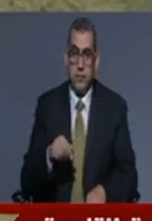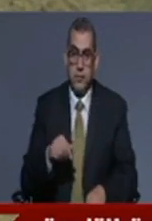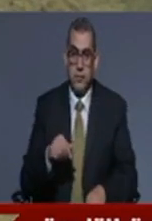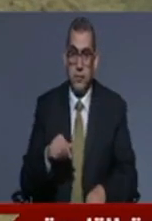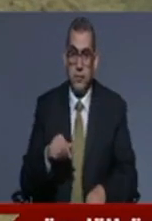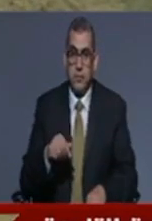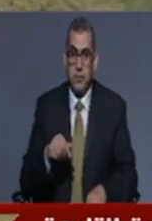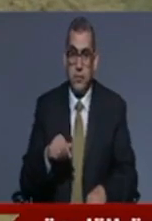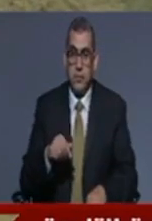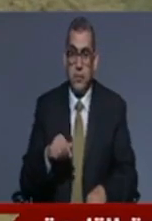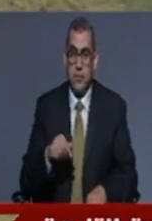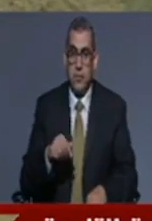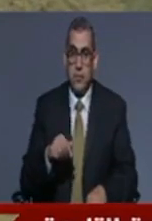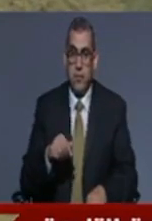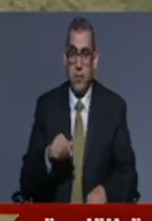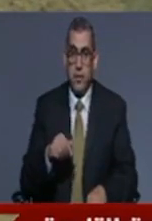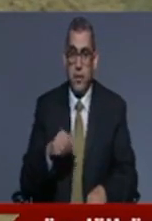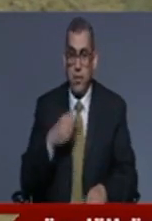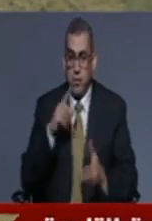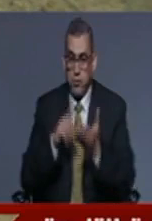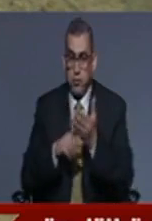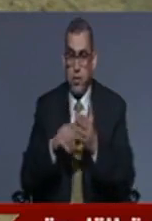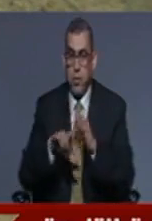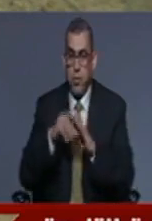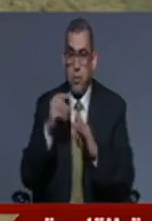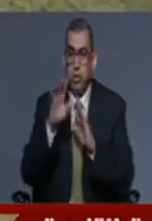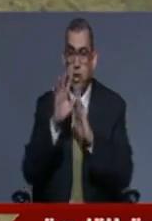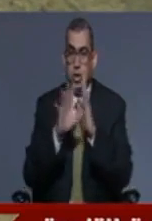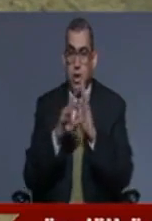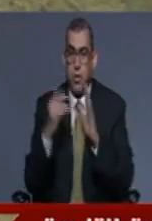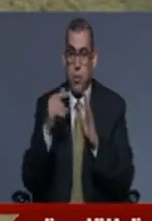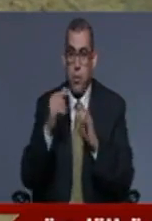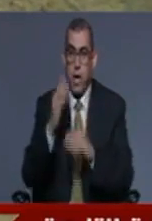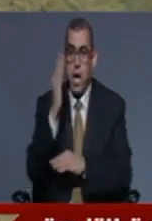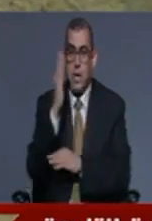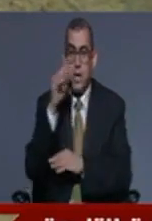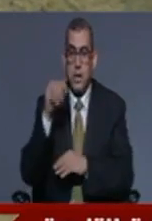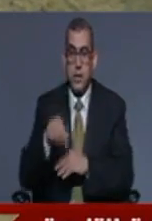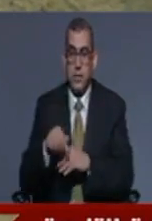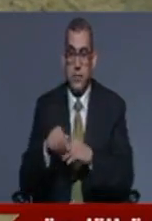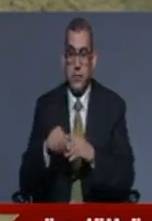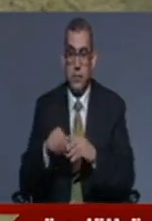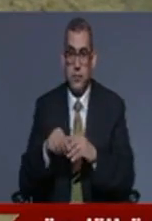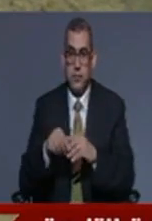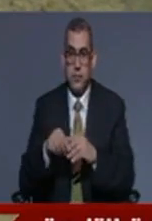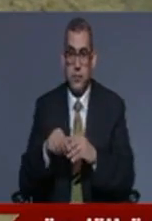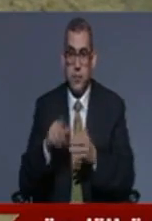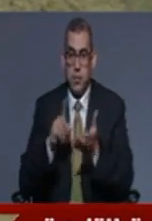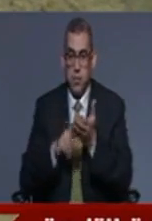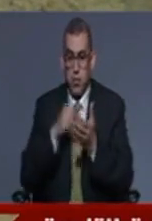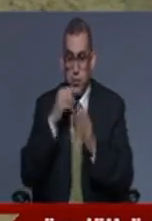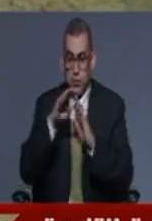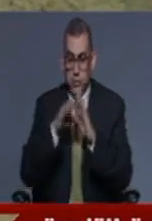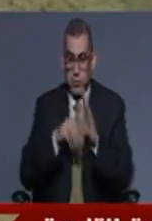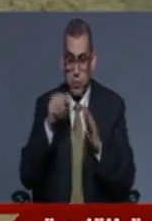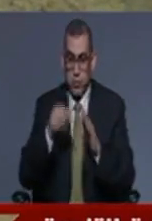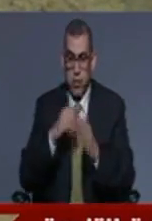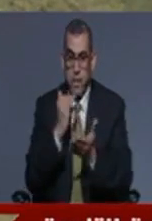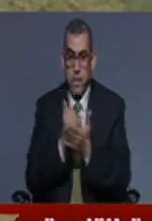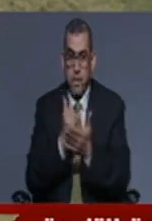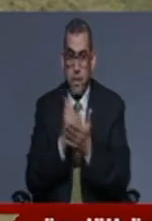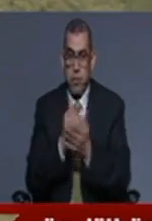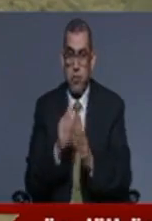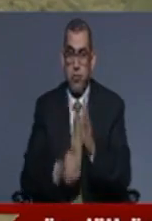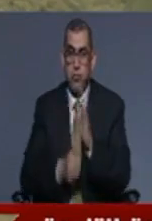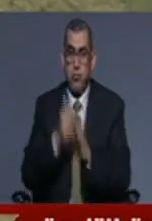الوظيفة أو المهمة التشريعية، هي مهمة أساسية، فإنها تحقق المسؤولية